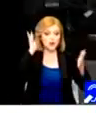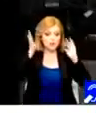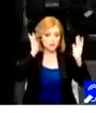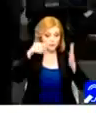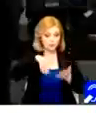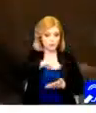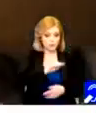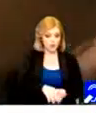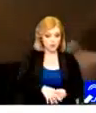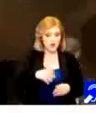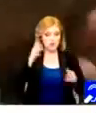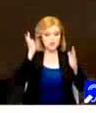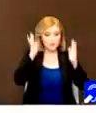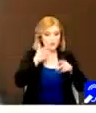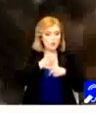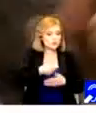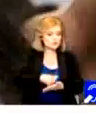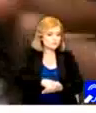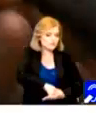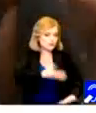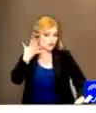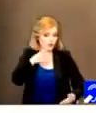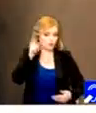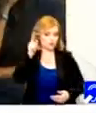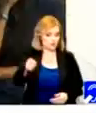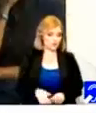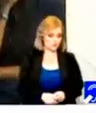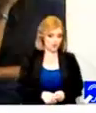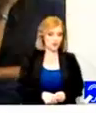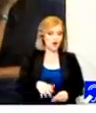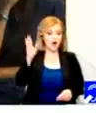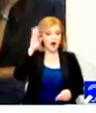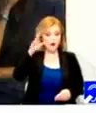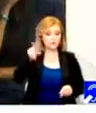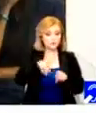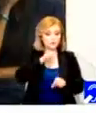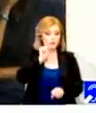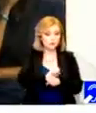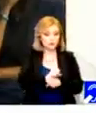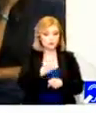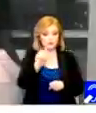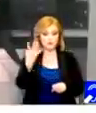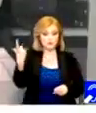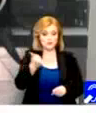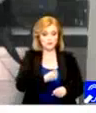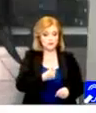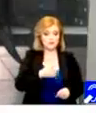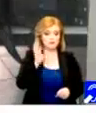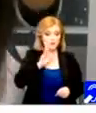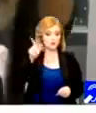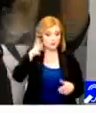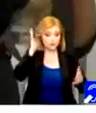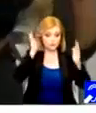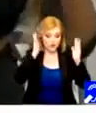Șamponul costă aproape cât salariul minim lunar. În plus, în multe zone din Venezuela, apa este oprită săptămâni întregi, iar femeile nu își pot spăla părul